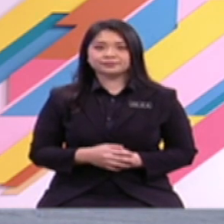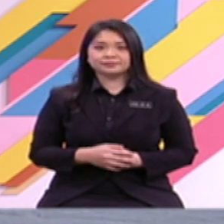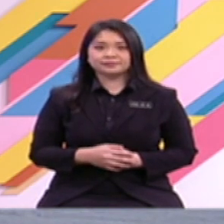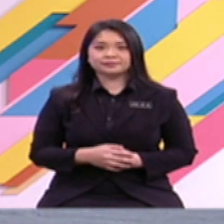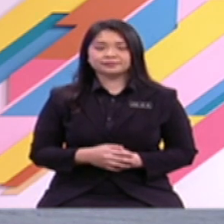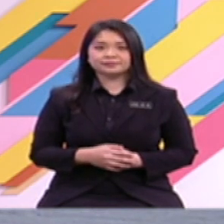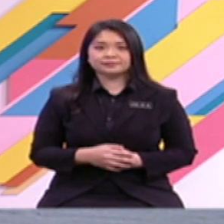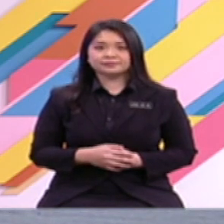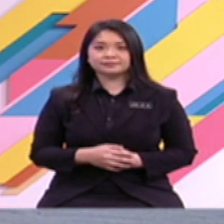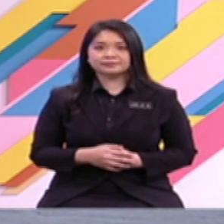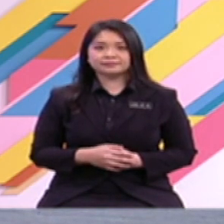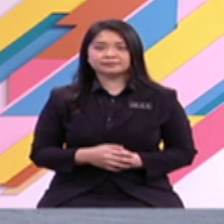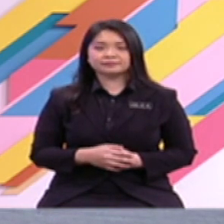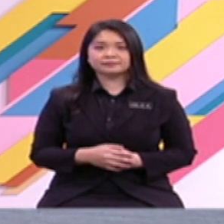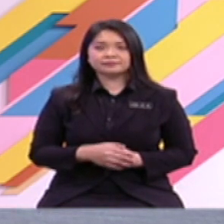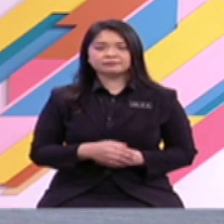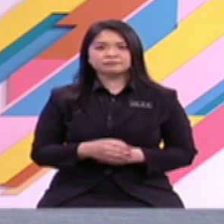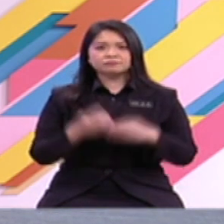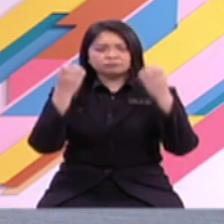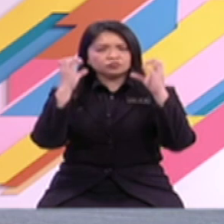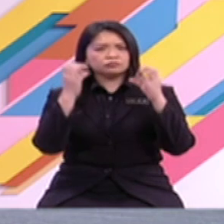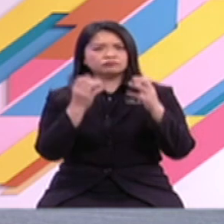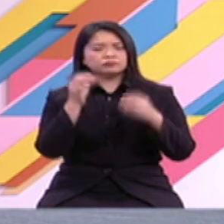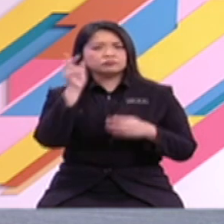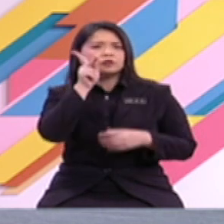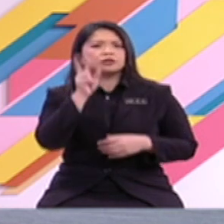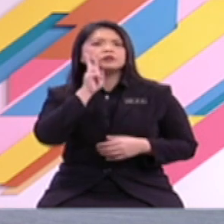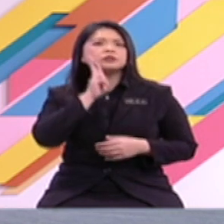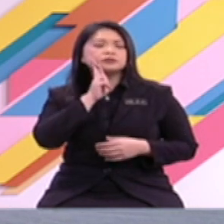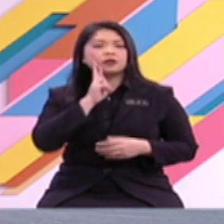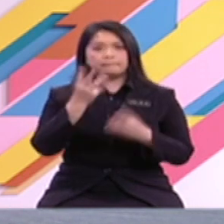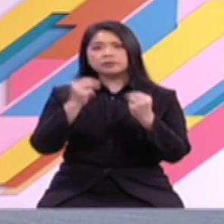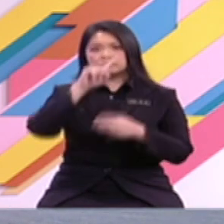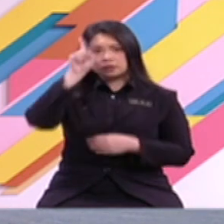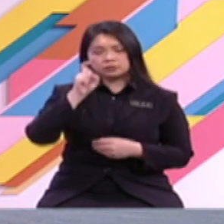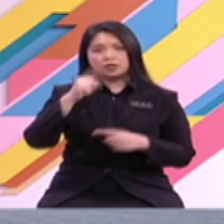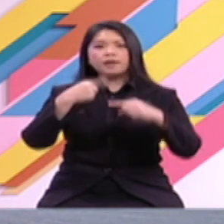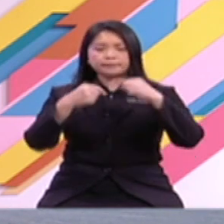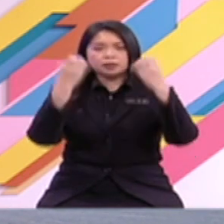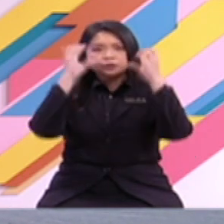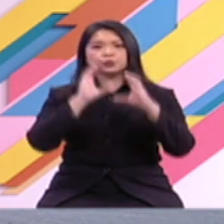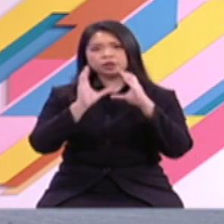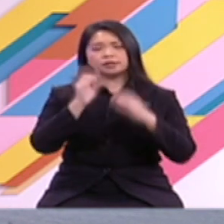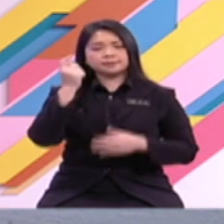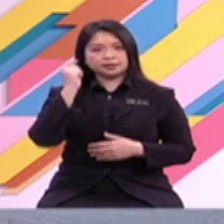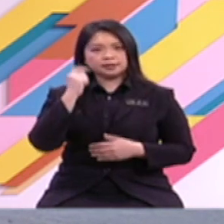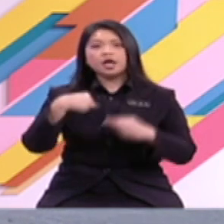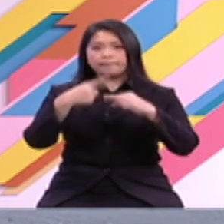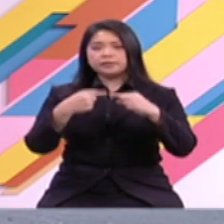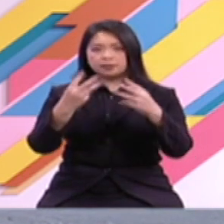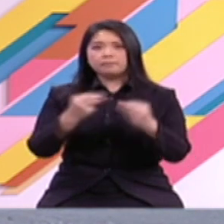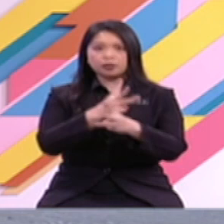permintaan sego mungkin saya nak tanya satu soalan kalau tadi ciblek gunung menyentuh Tentang Kita enak